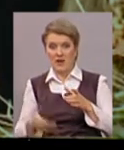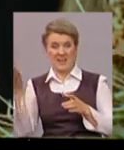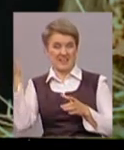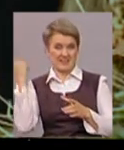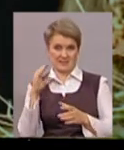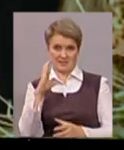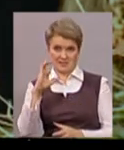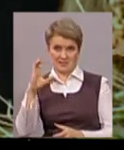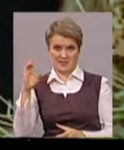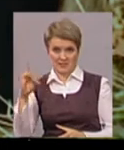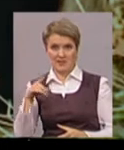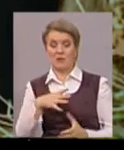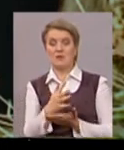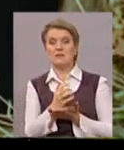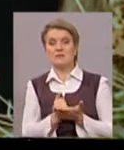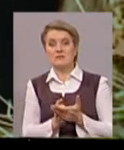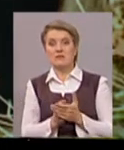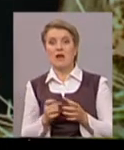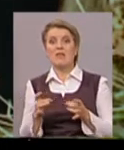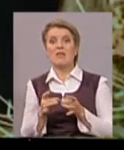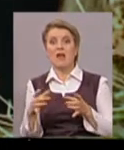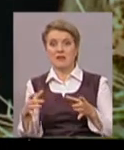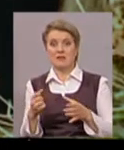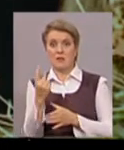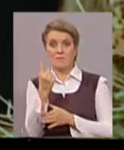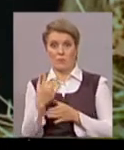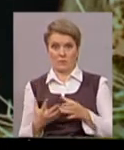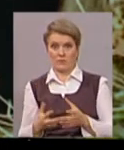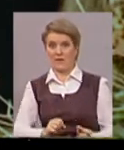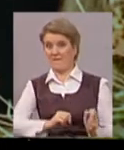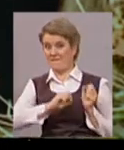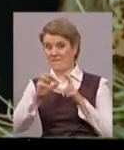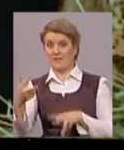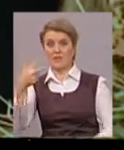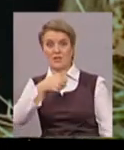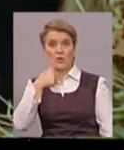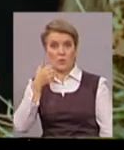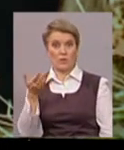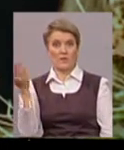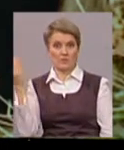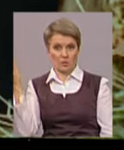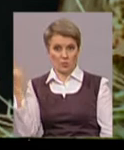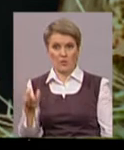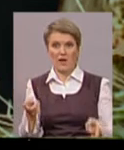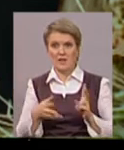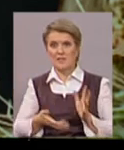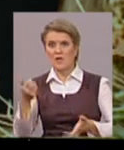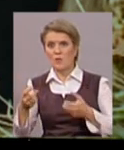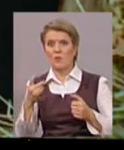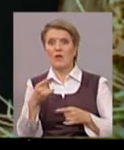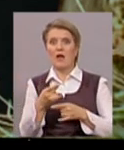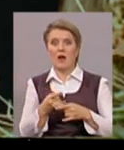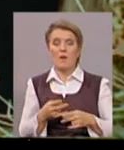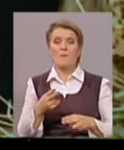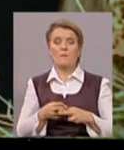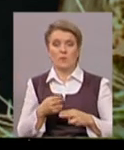часів зберігали ядерні боєголовки. Їх вивезли 30 років тому, а решту військового добра розібрали на брухт. Залишилися